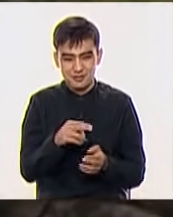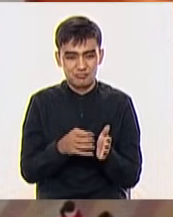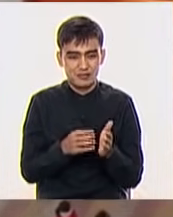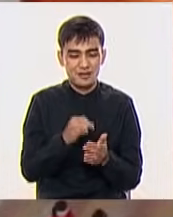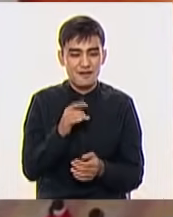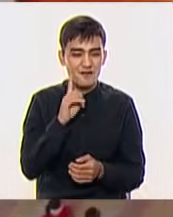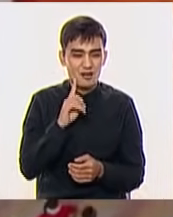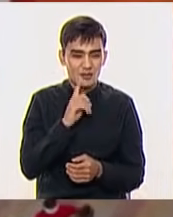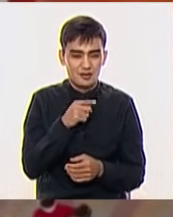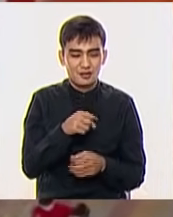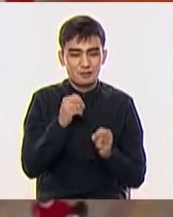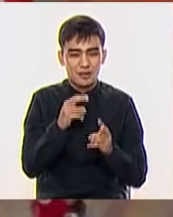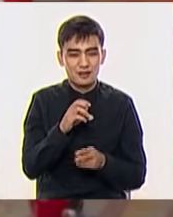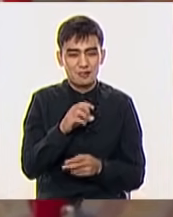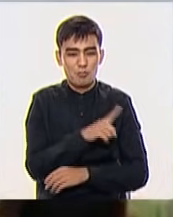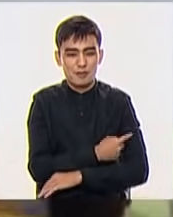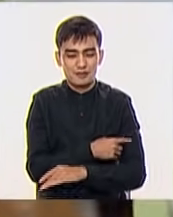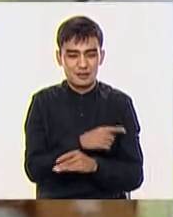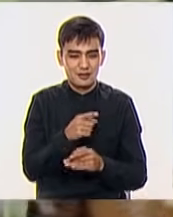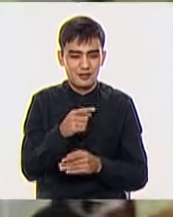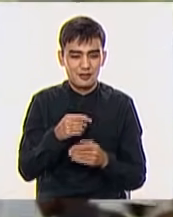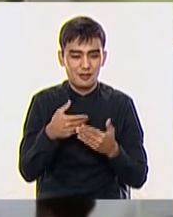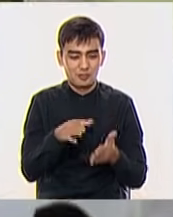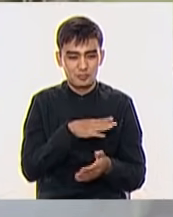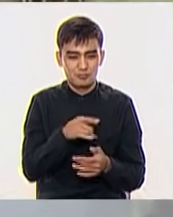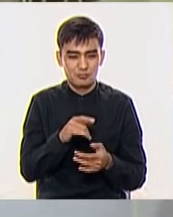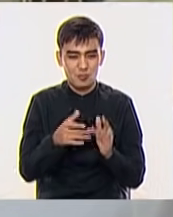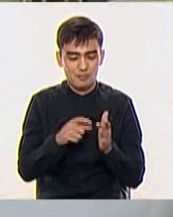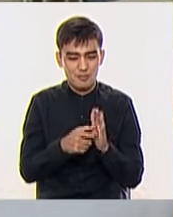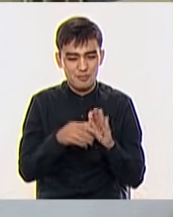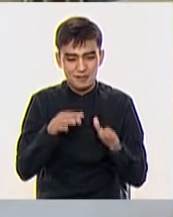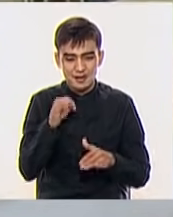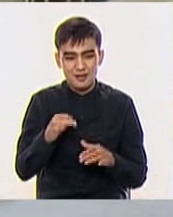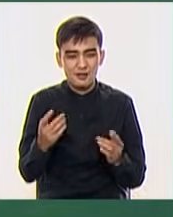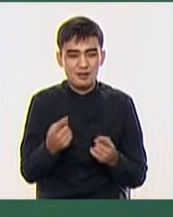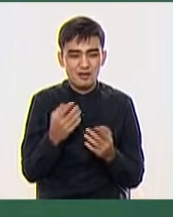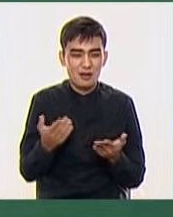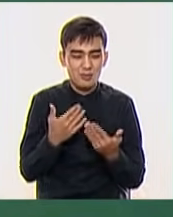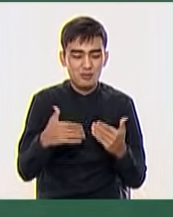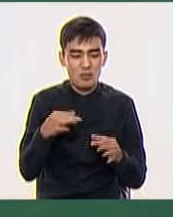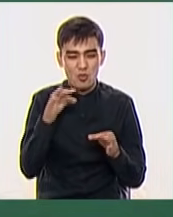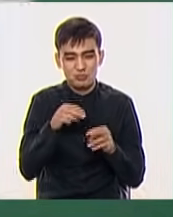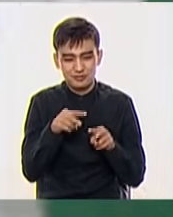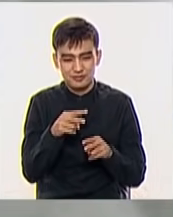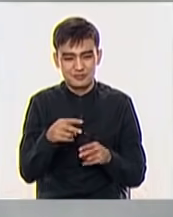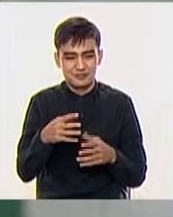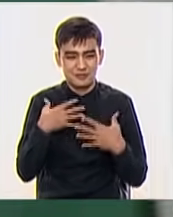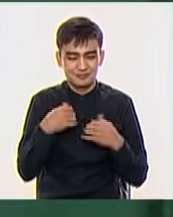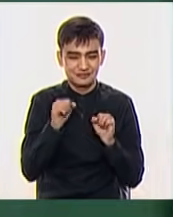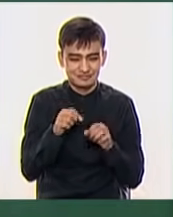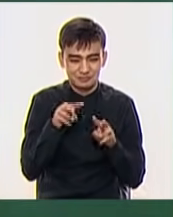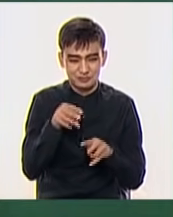разместился временный ковидный стационар с палатами интенсивной терапии. Но ослабить нагрузку на систему здравоохранения страны пока не